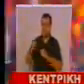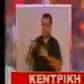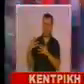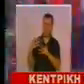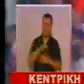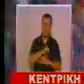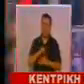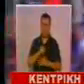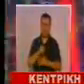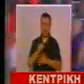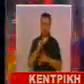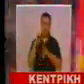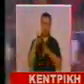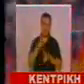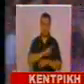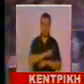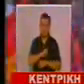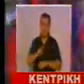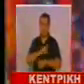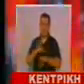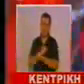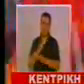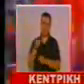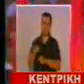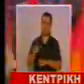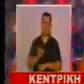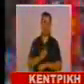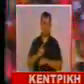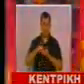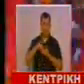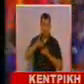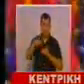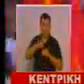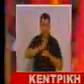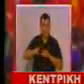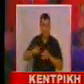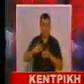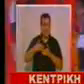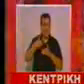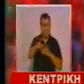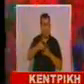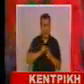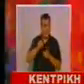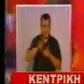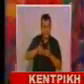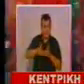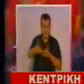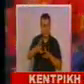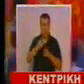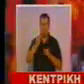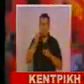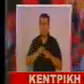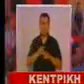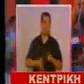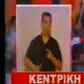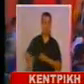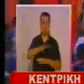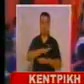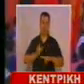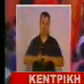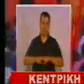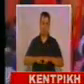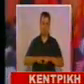αυταπάτης. Οι επόμενες μέρες, οι επόμενοι μήνες θα είναι εξαιρετικά κρίσιμοι για το λαό.